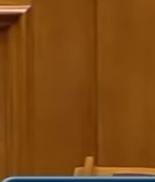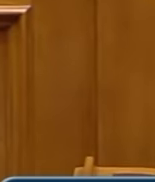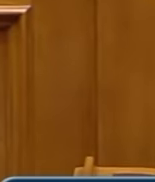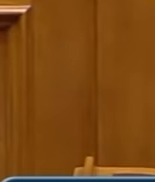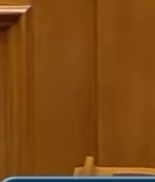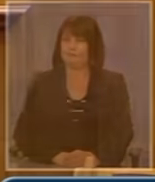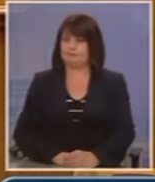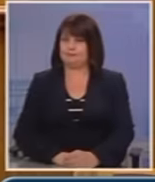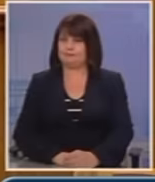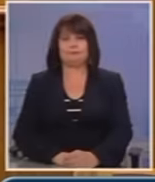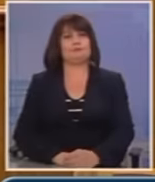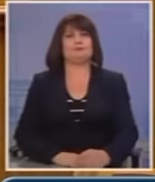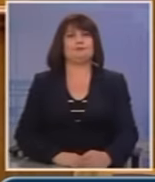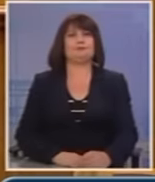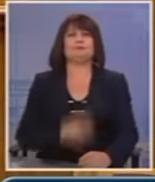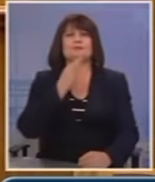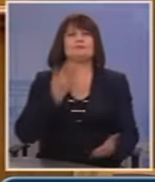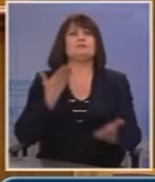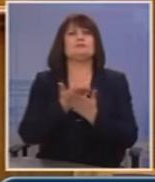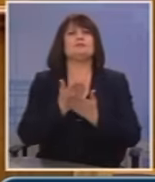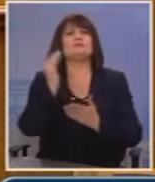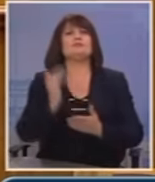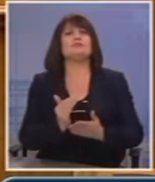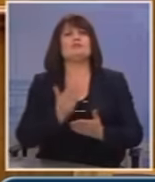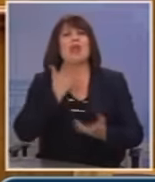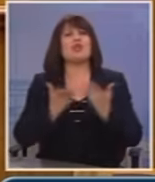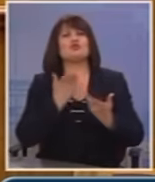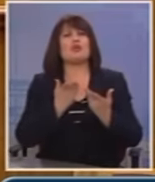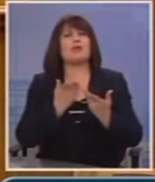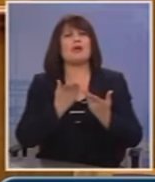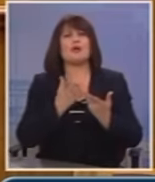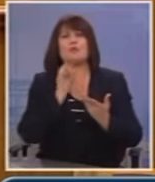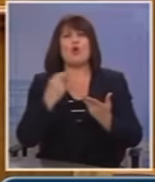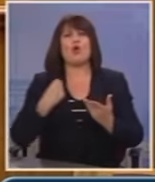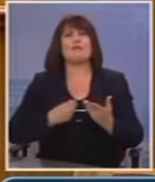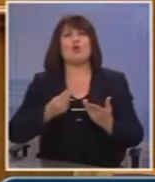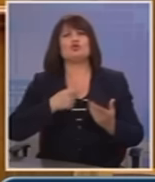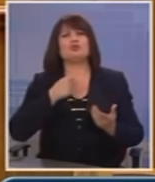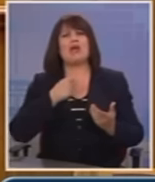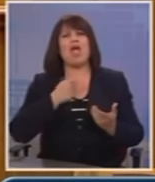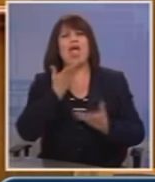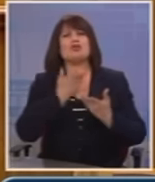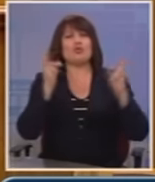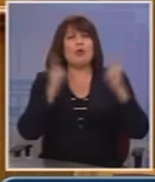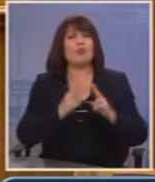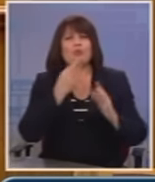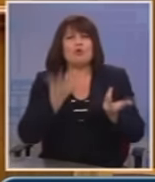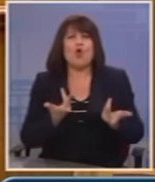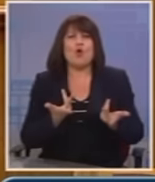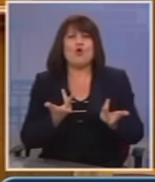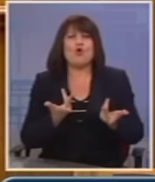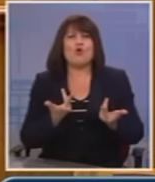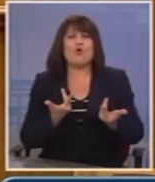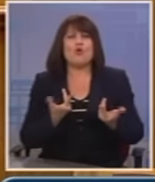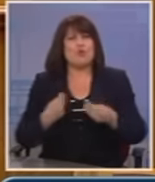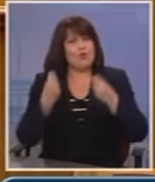Γιατί θέσατε ελάχιστες προτάσεις για μείωση δαπανών? Γιατί δεν περικόψατε δημόσιες δαπάνες? Μήπως για να διορίζετε